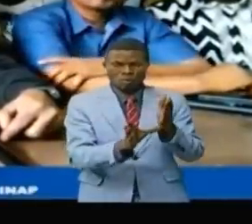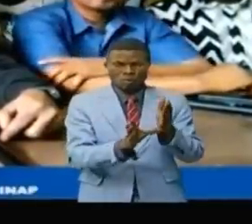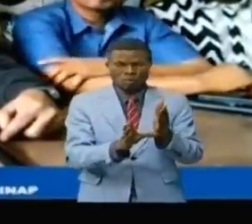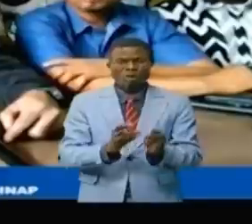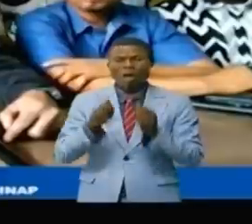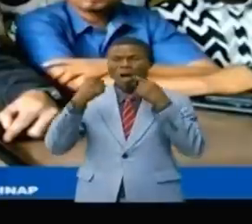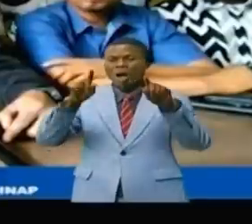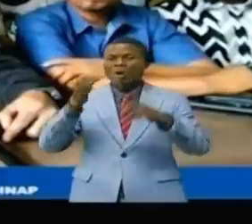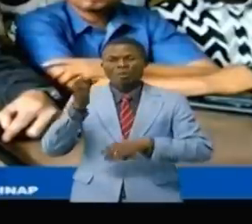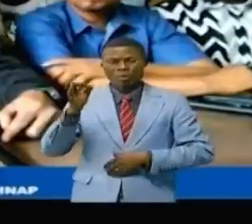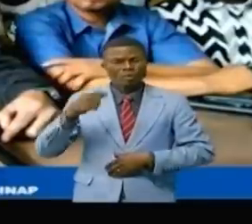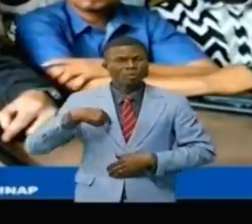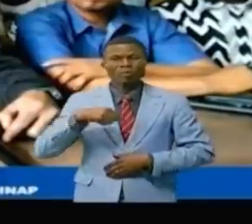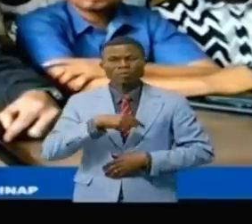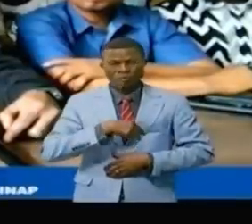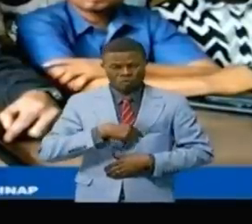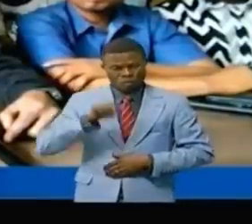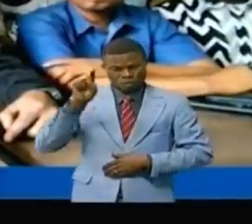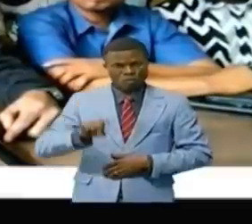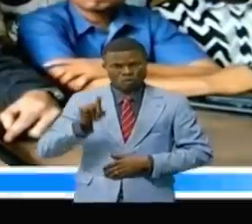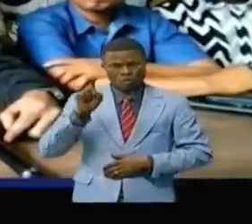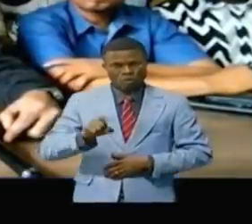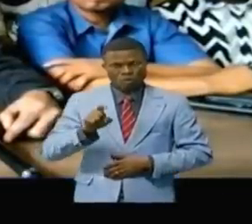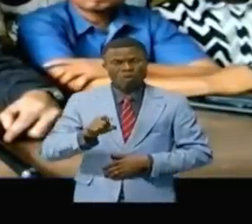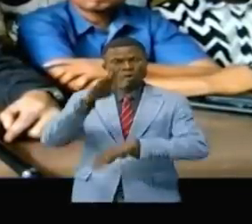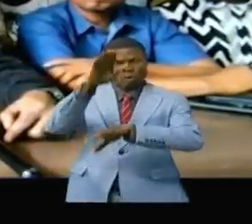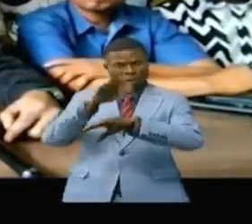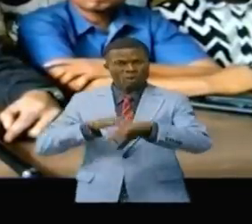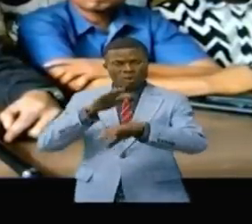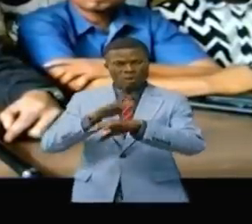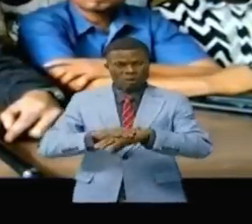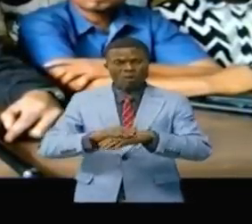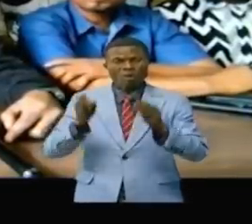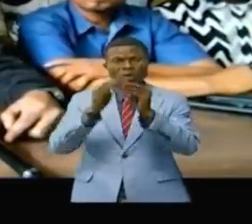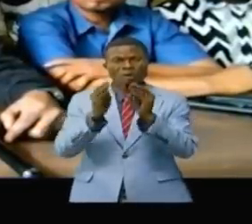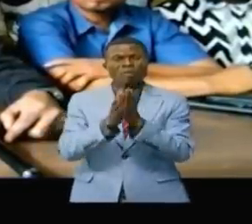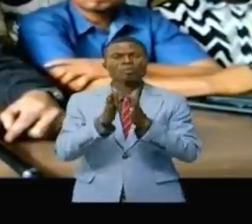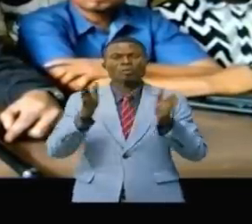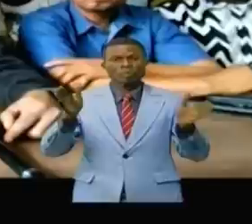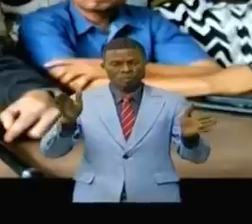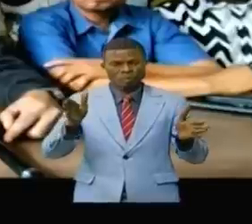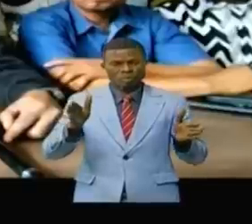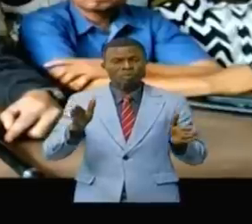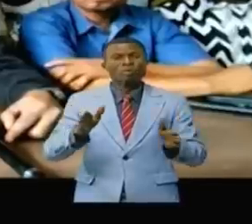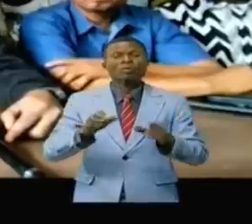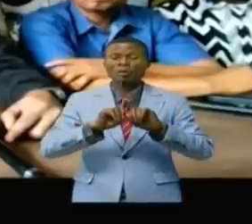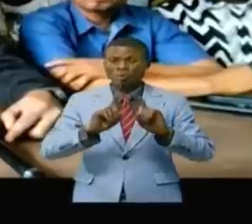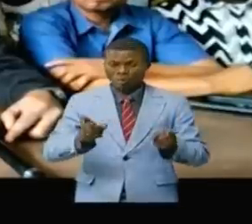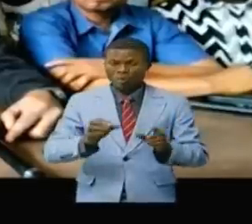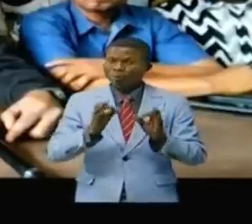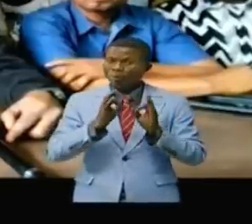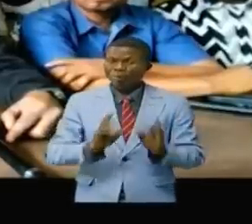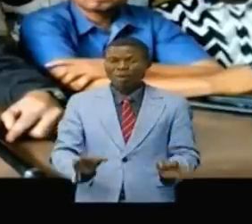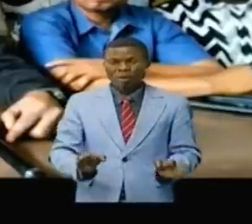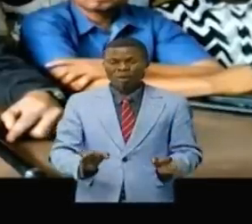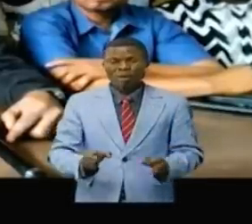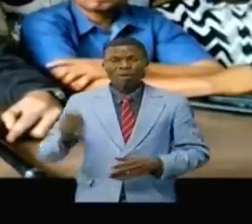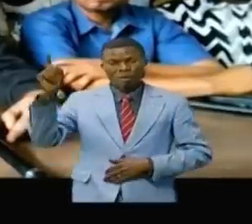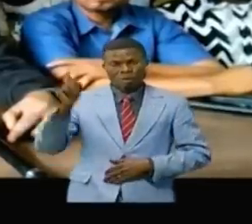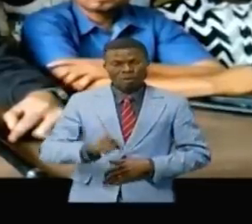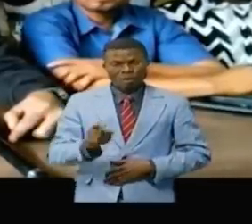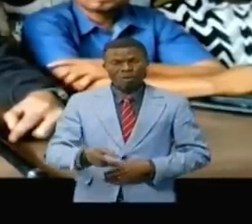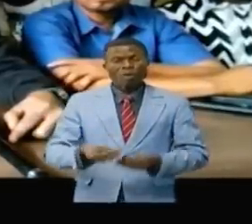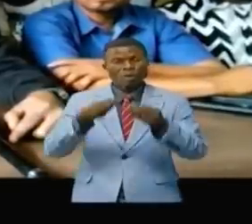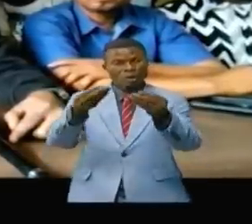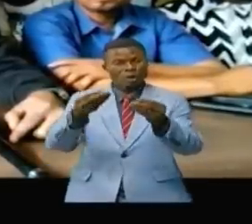rendus publics, nous nous verrons obligés de convoquer des assemblées générales. Cette fois-là, même s'ils venaient